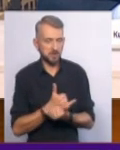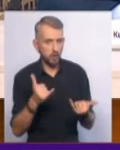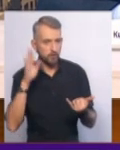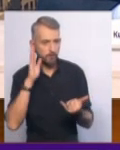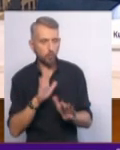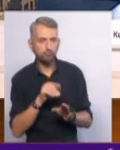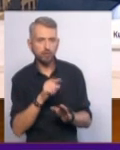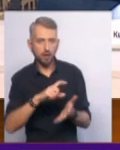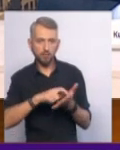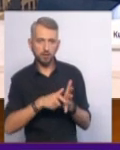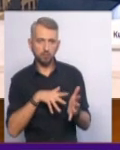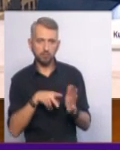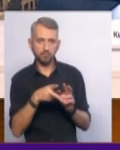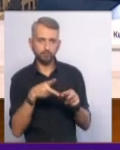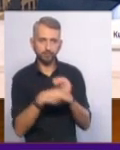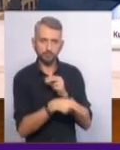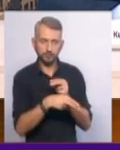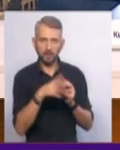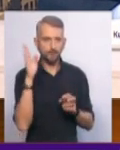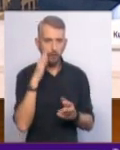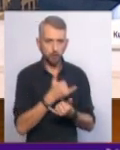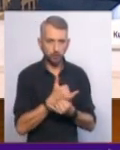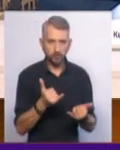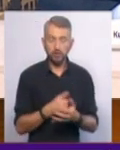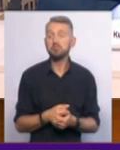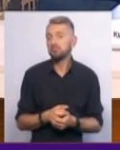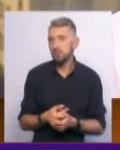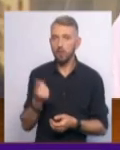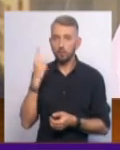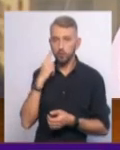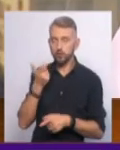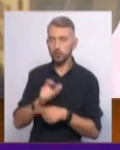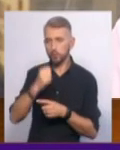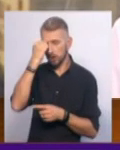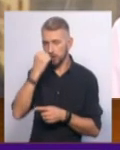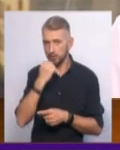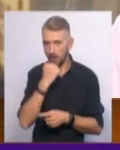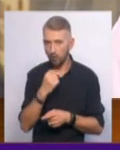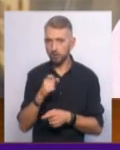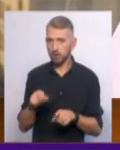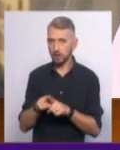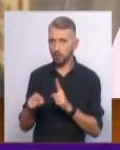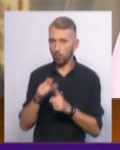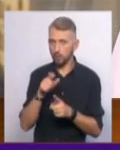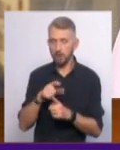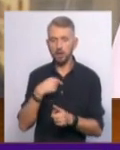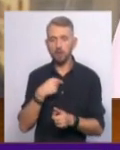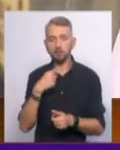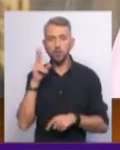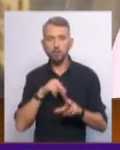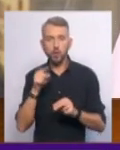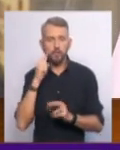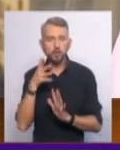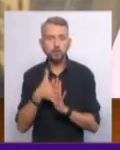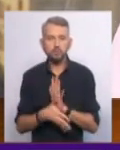ця квартира була відключена від водопостачання. Угу, угу. Так, почули. Дуже дякуємо. Дякуємо за такий коментар. Я сподіваюся, що зрозуміли, яким чином